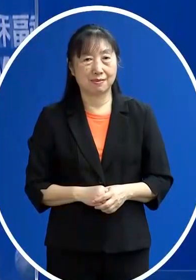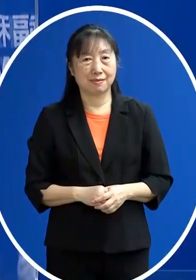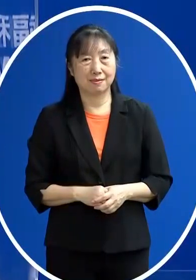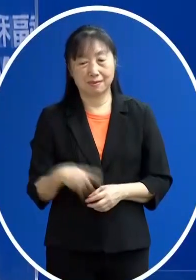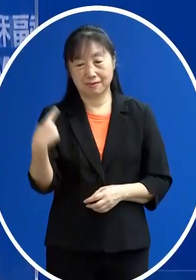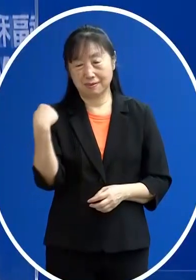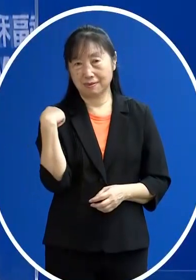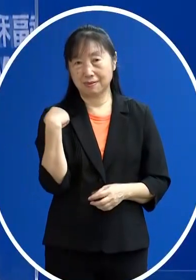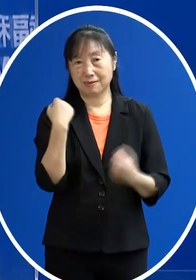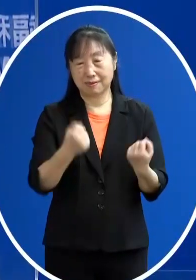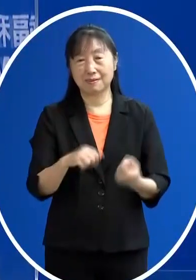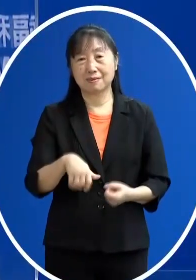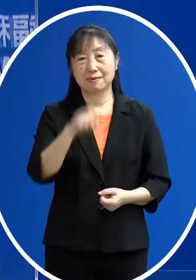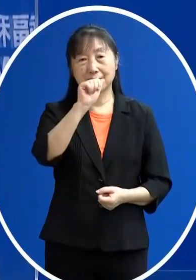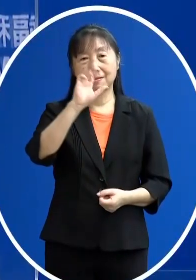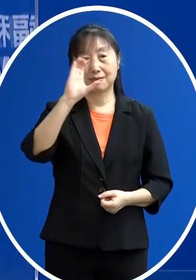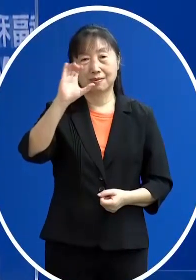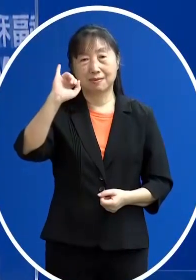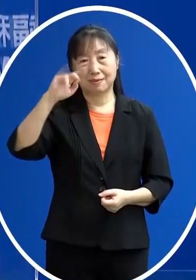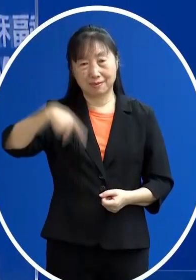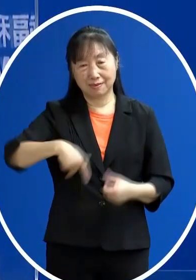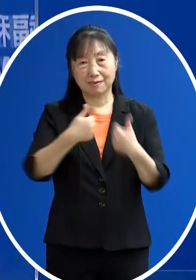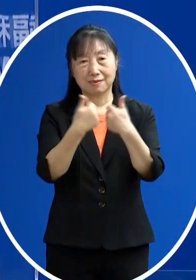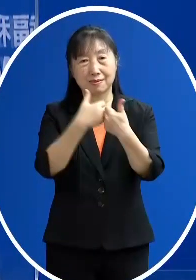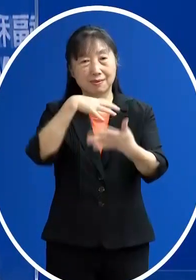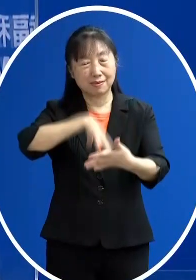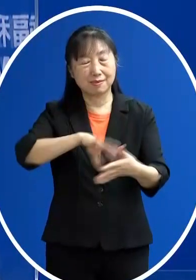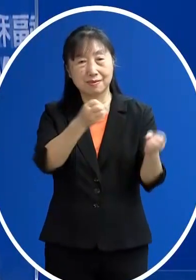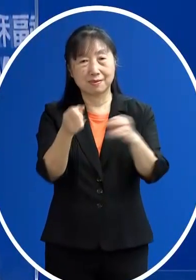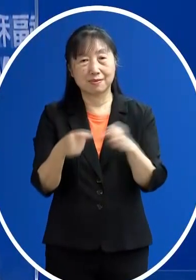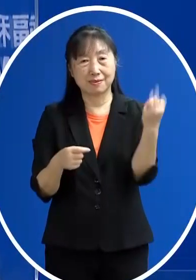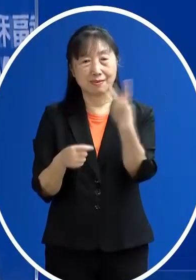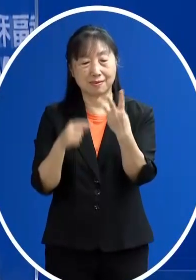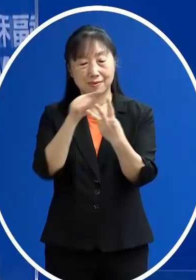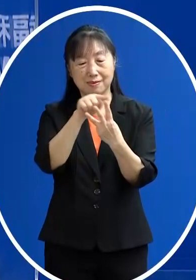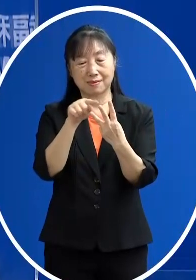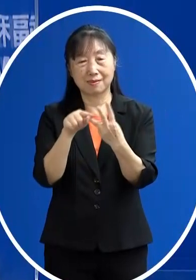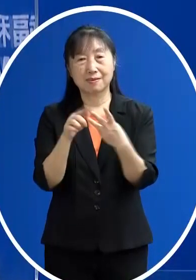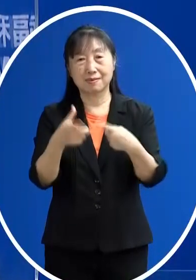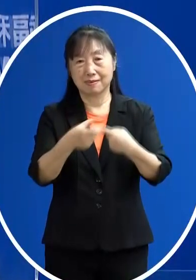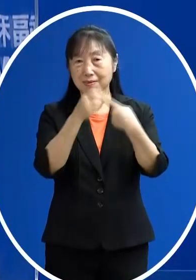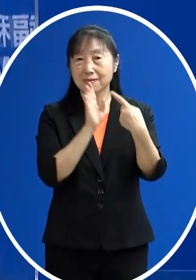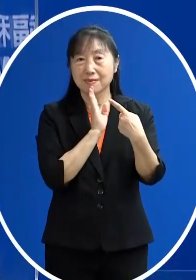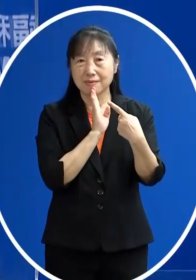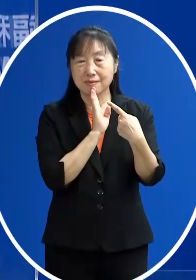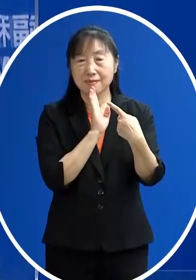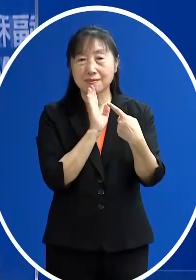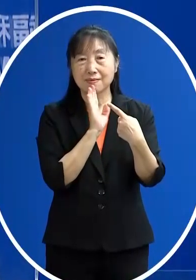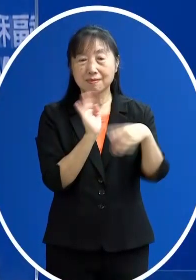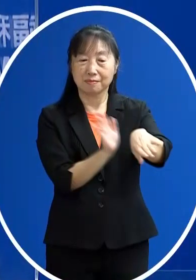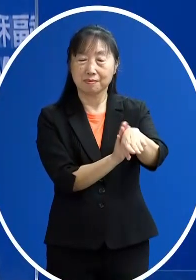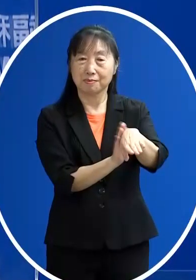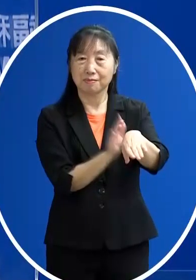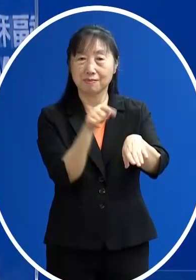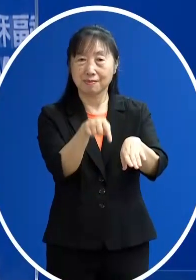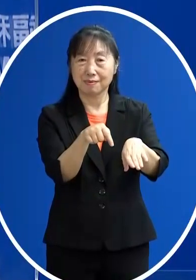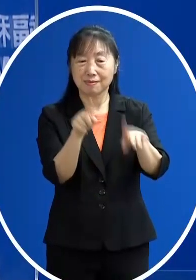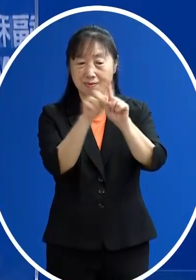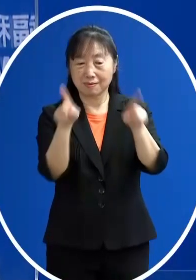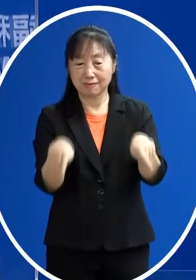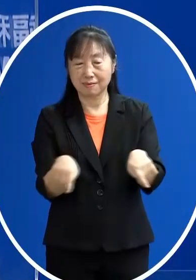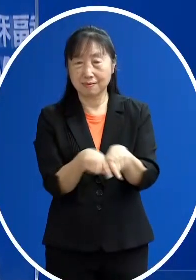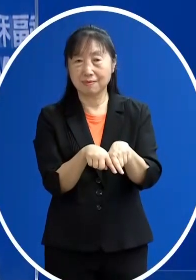好，昨天在 ACIP 的会议里面，那有讨论了三个议题。那第一个议题是在我左手边的这个手